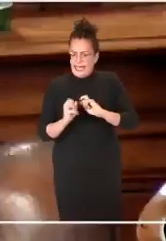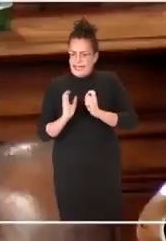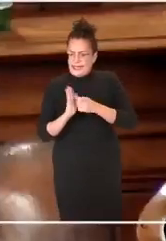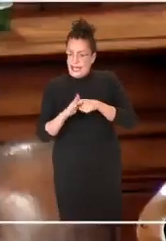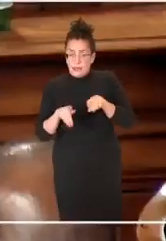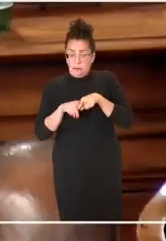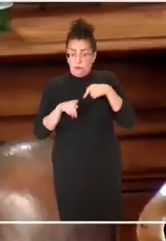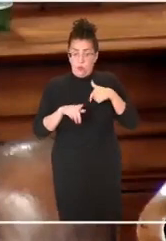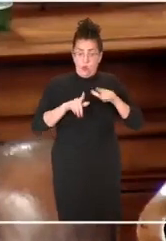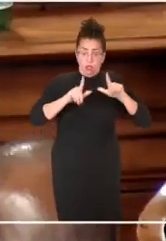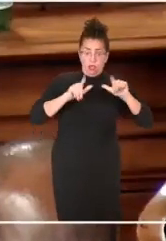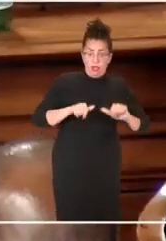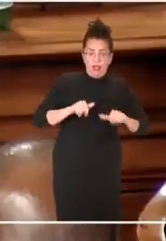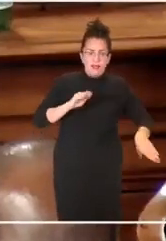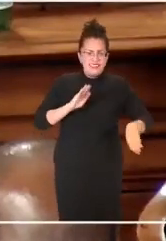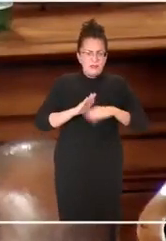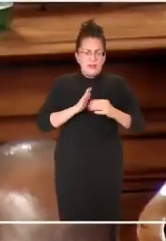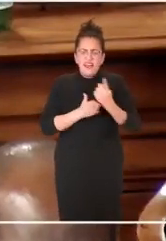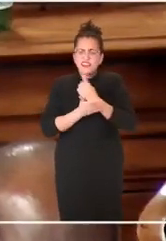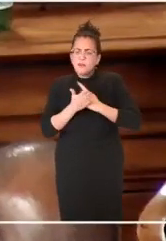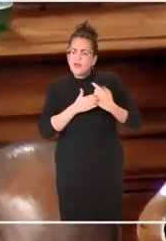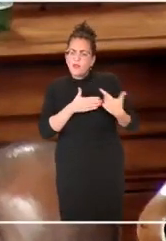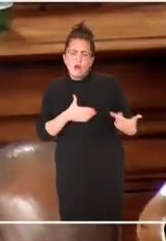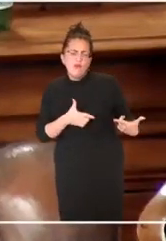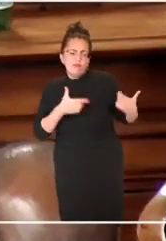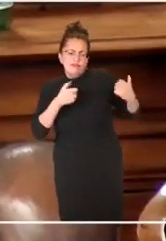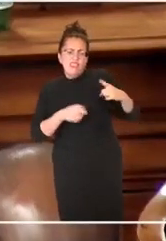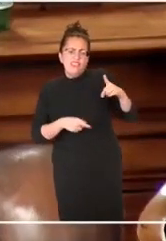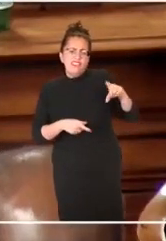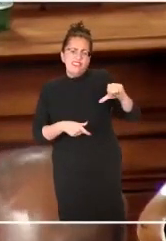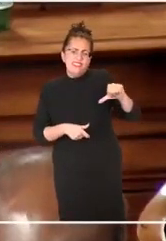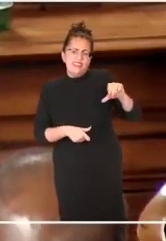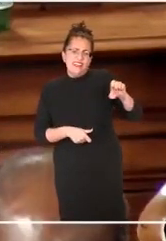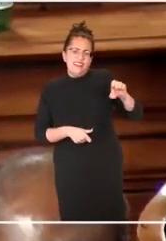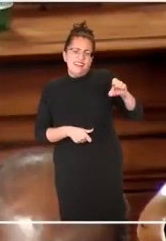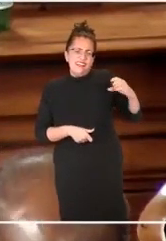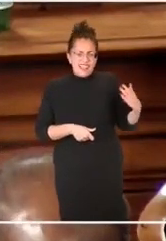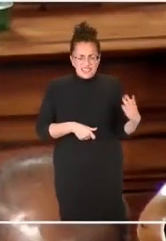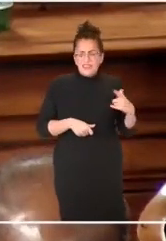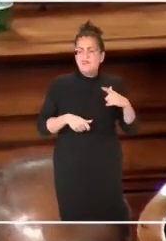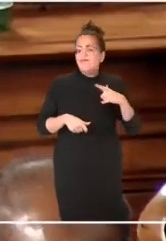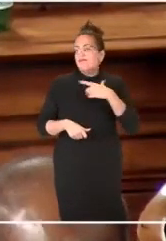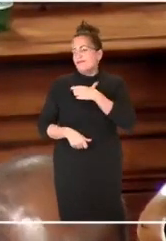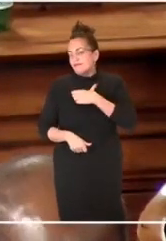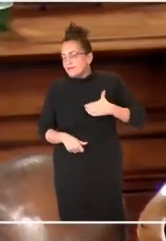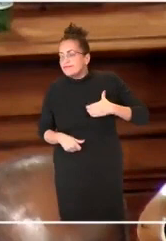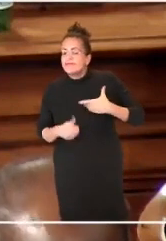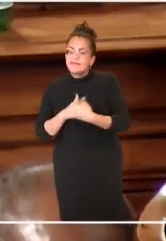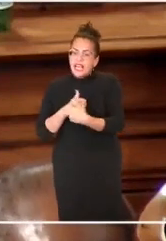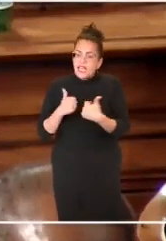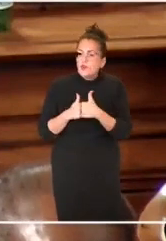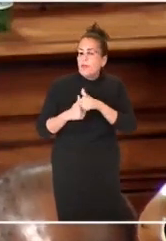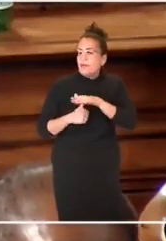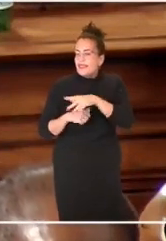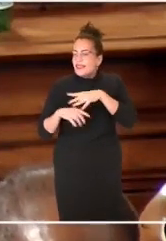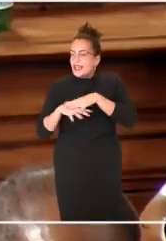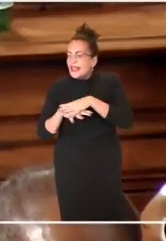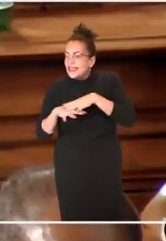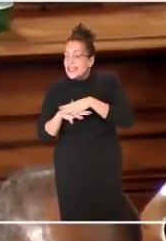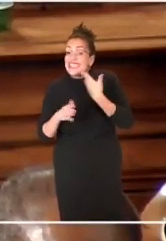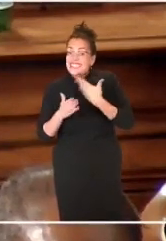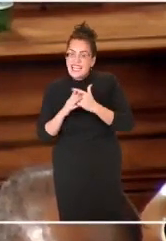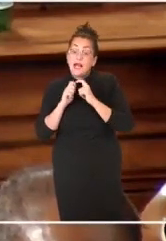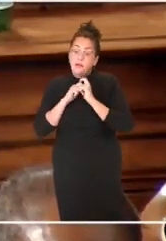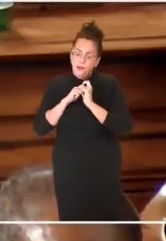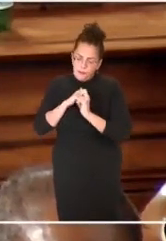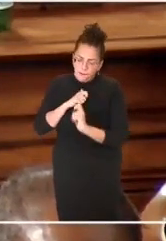d'un conflit avec le département qui avait amené une baisse du VDAEC, et la naissance des maires adjoints de quartier, des mairies de quartier avait amené la création de ce budget. Vous aviez